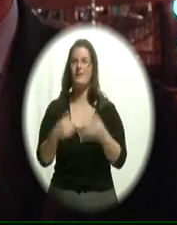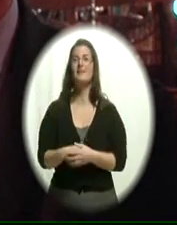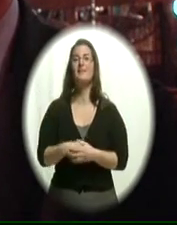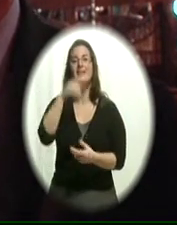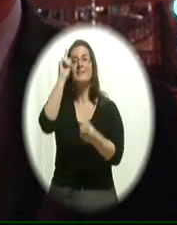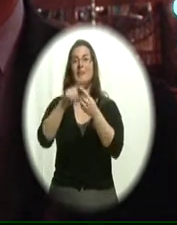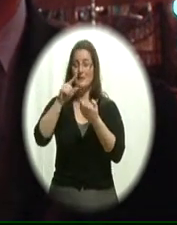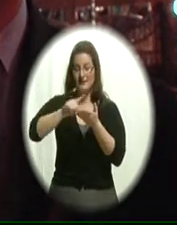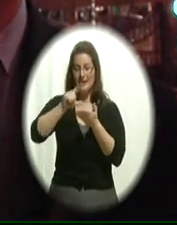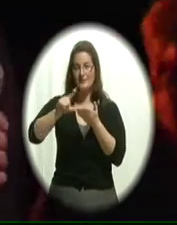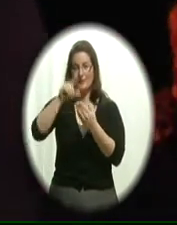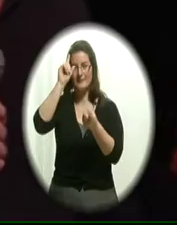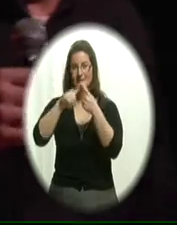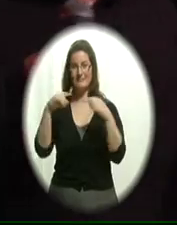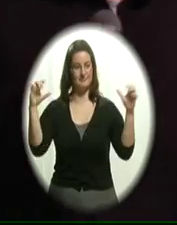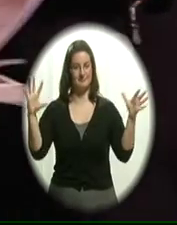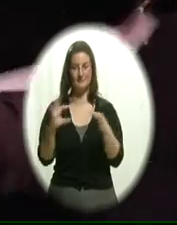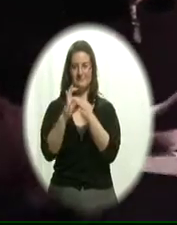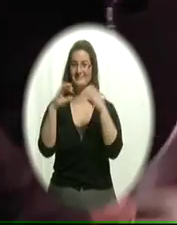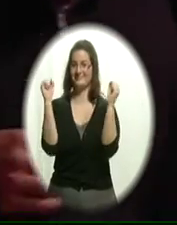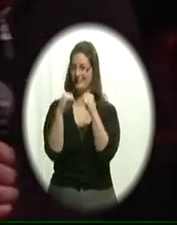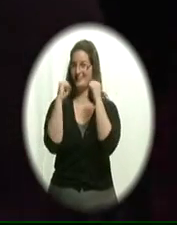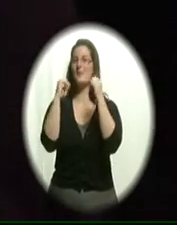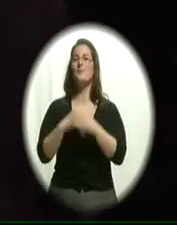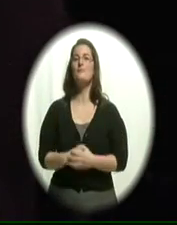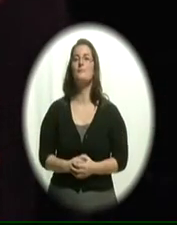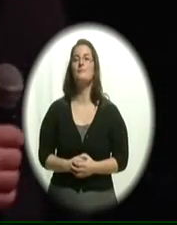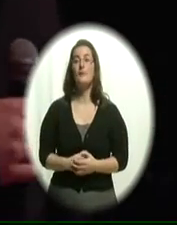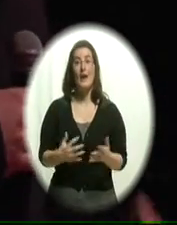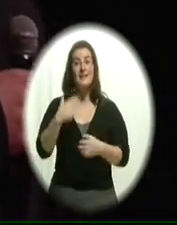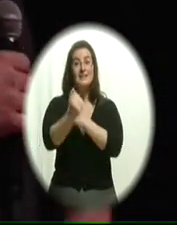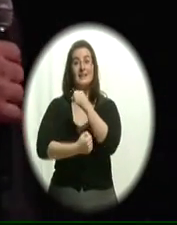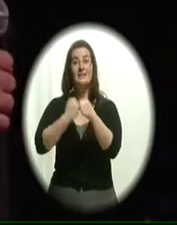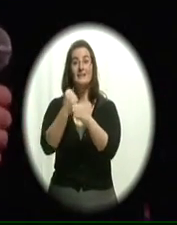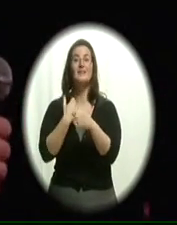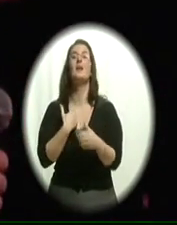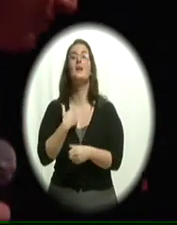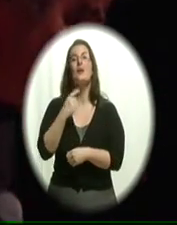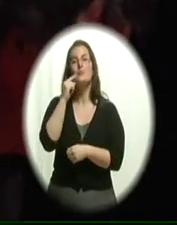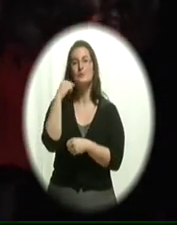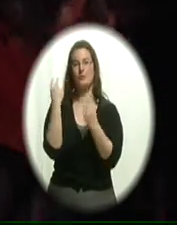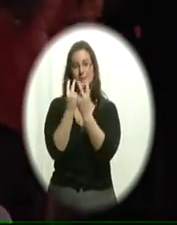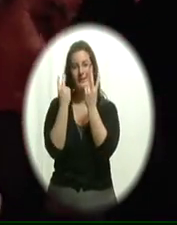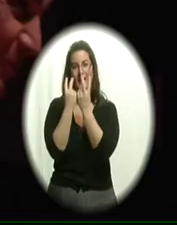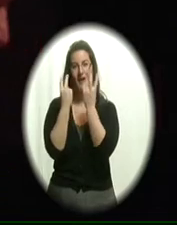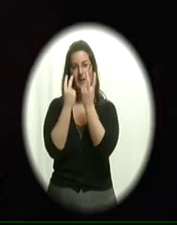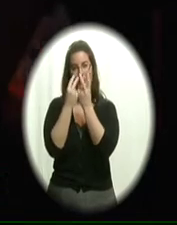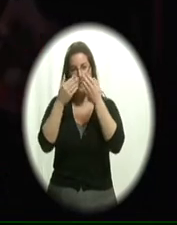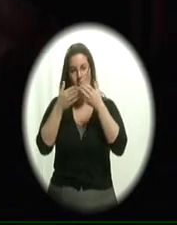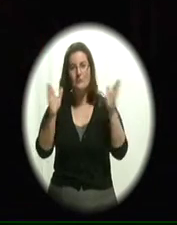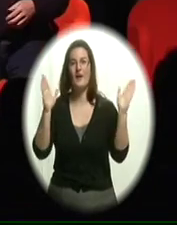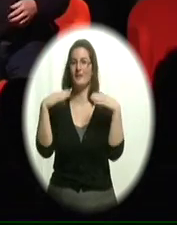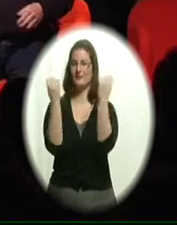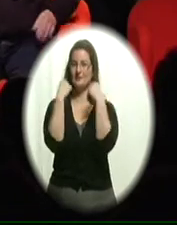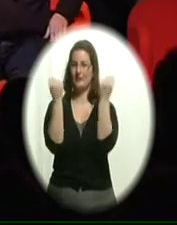thème des littératures de la réconciliation. Cette année, c'est l'écrivain Alexandre Jardin qui a ouvert le festival. Le